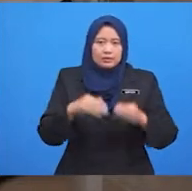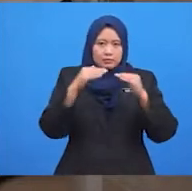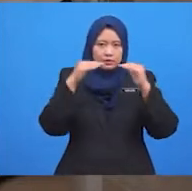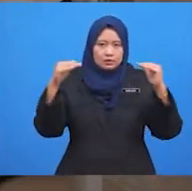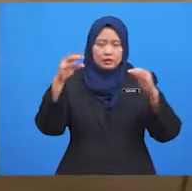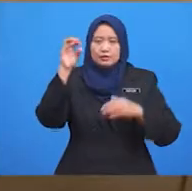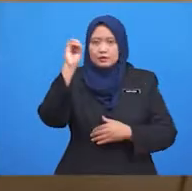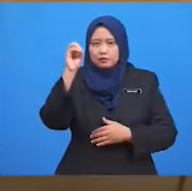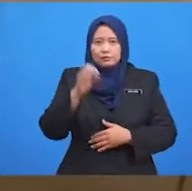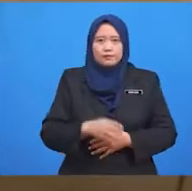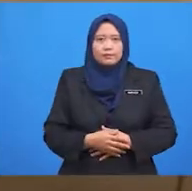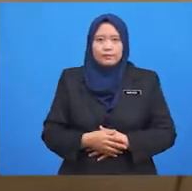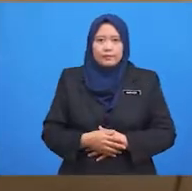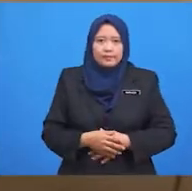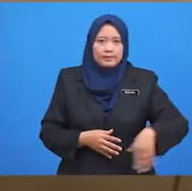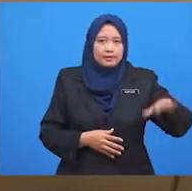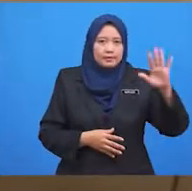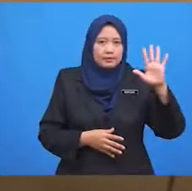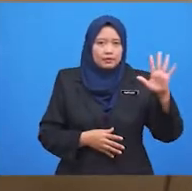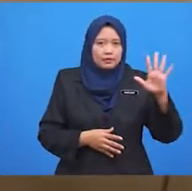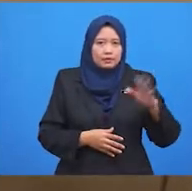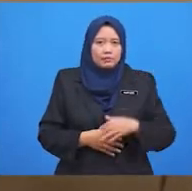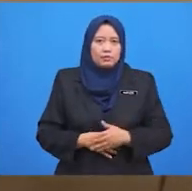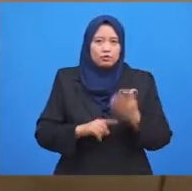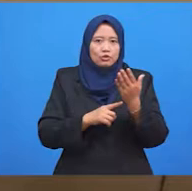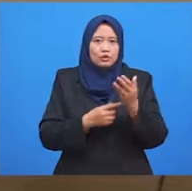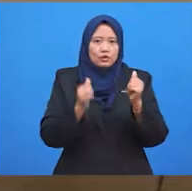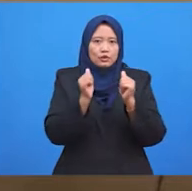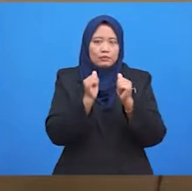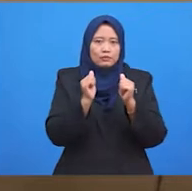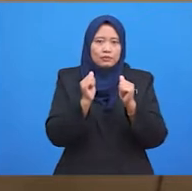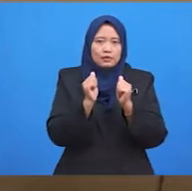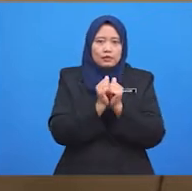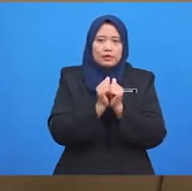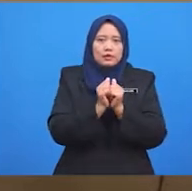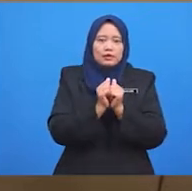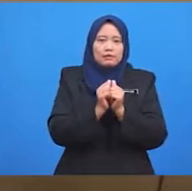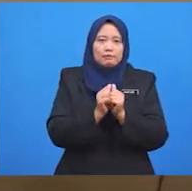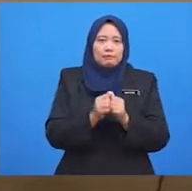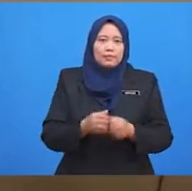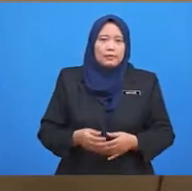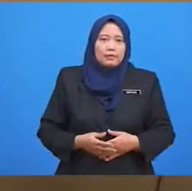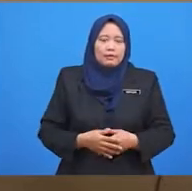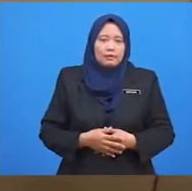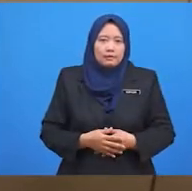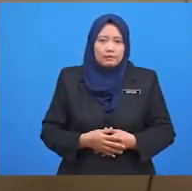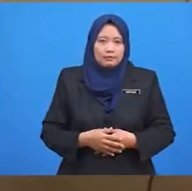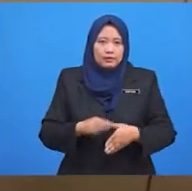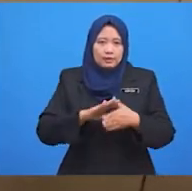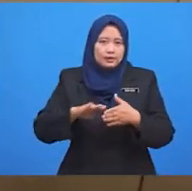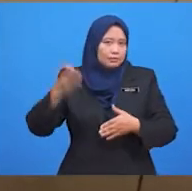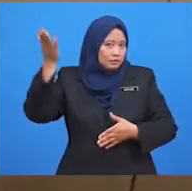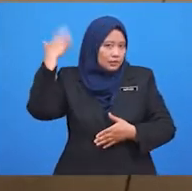sifar. Langkah yang kelima, mulakan pada bahagian badan belakang dahulu.